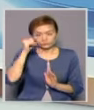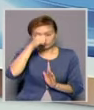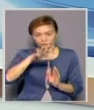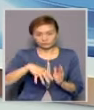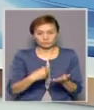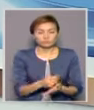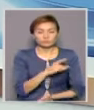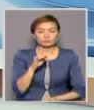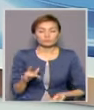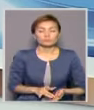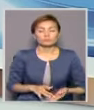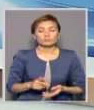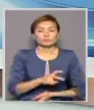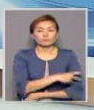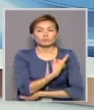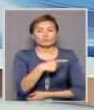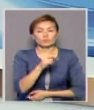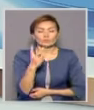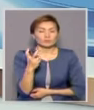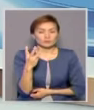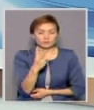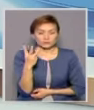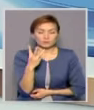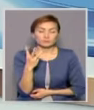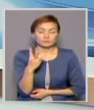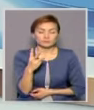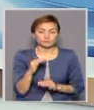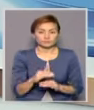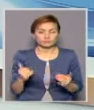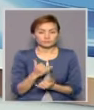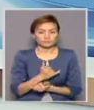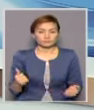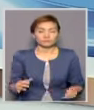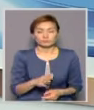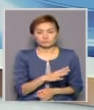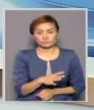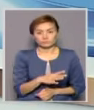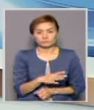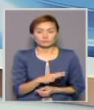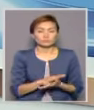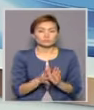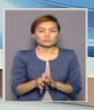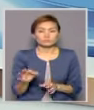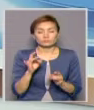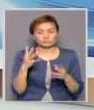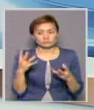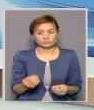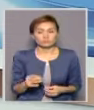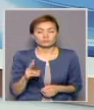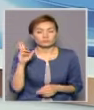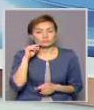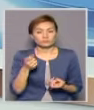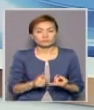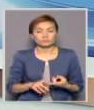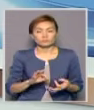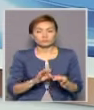в атырауской области в поликлинике номер 3 для детей сотрудников у маленьких пациентов поликлиники провели мероприятие посвященное этой дате